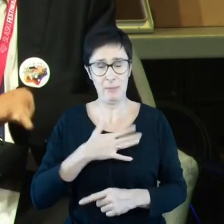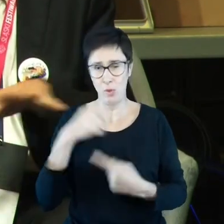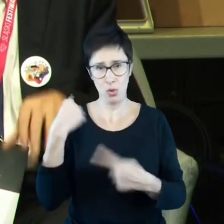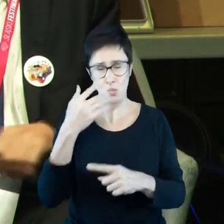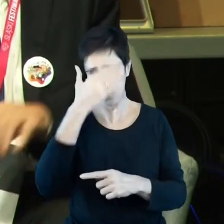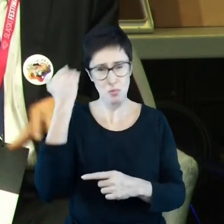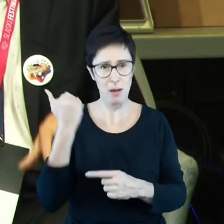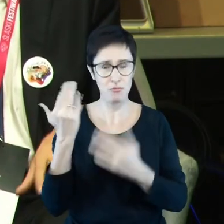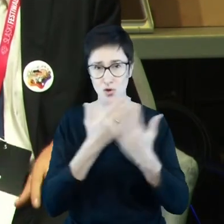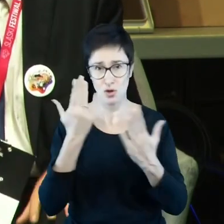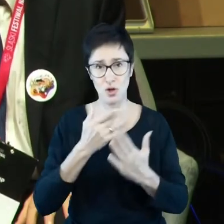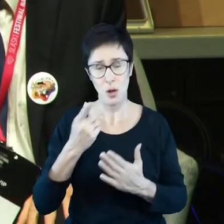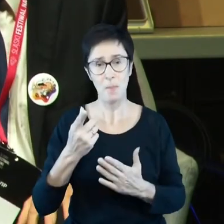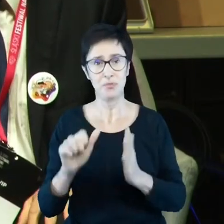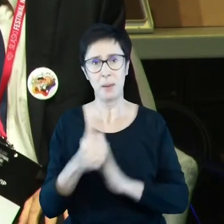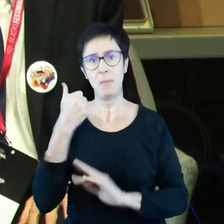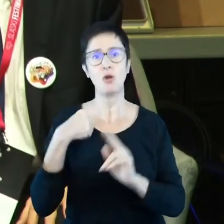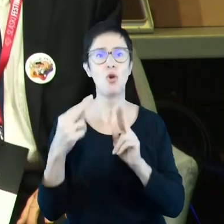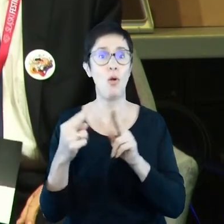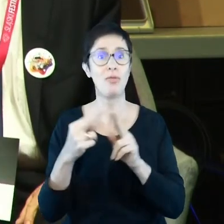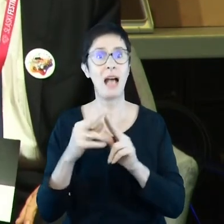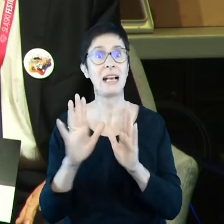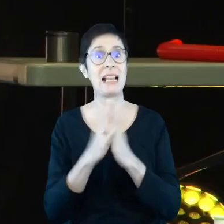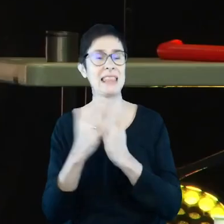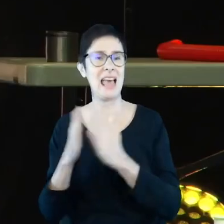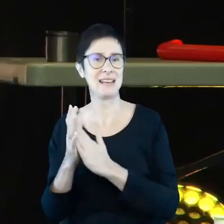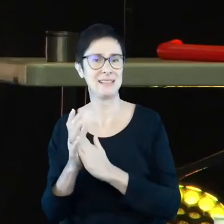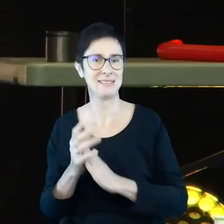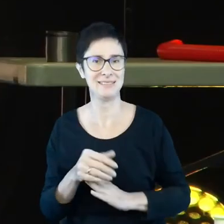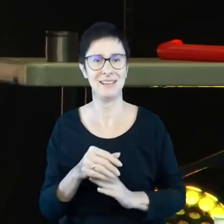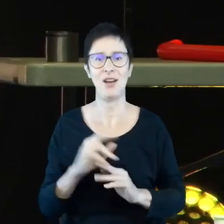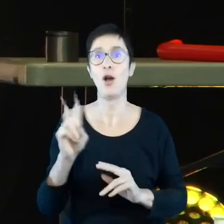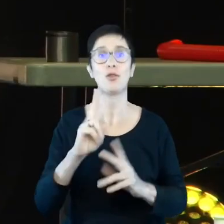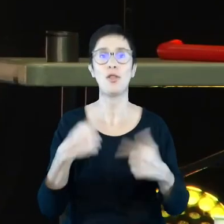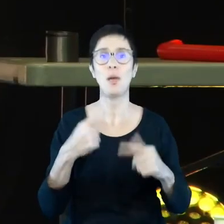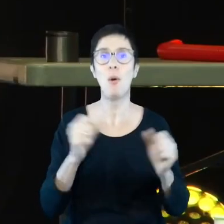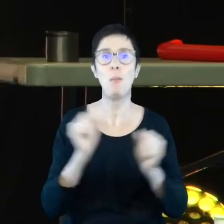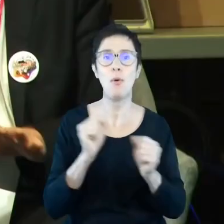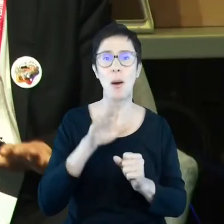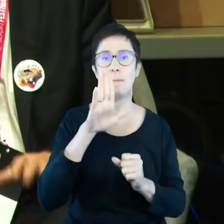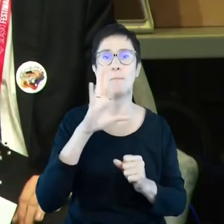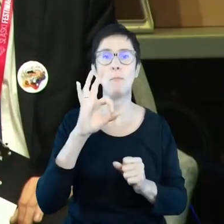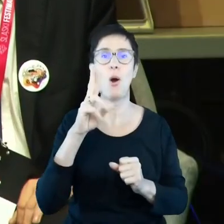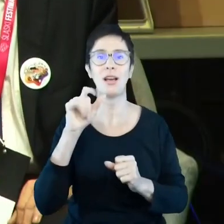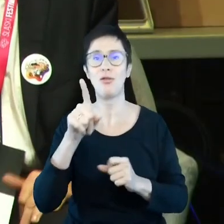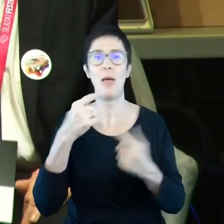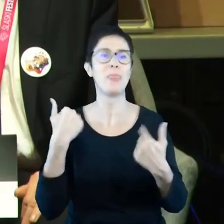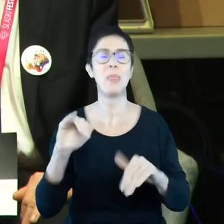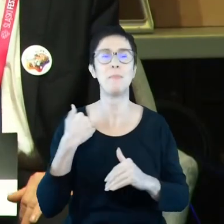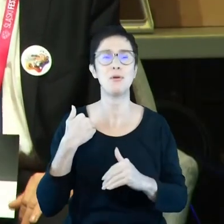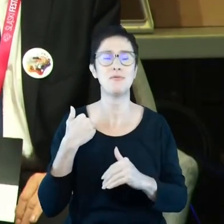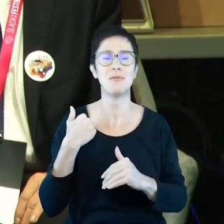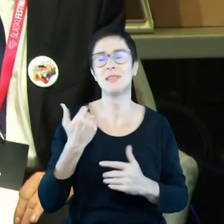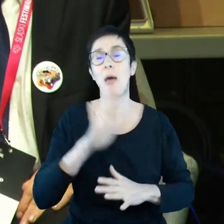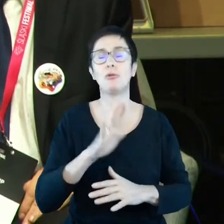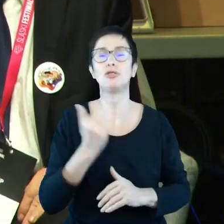jedno z pierwszych kontaktów z literaturą w ogóle. Kto się nie bał Buki, ten nie miał dzieciństwa. Ten nie miał dzieciństwa, absolutnie. I